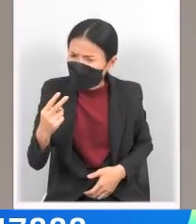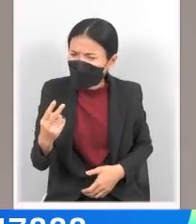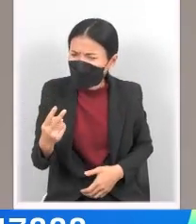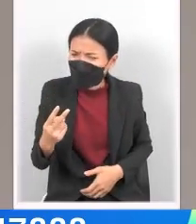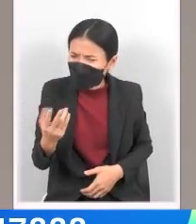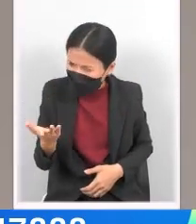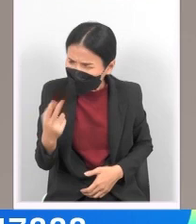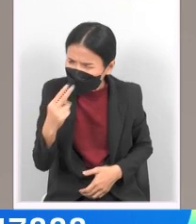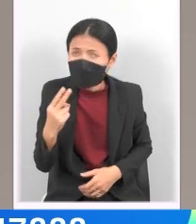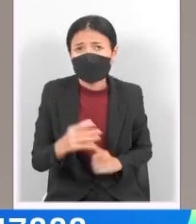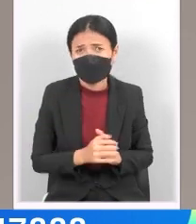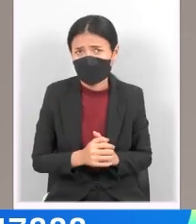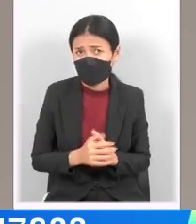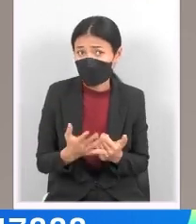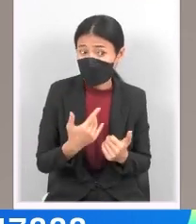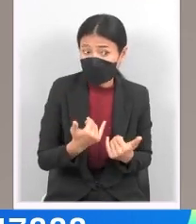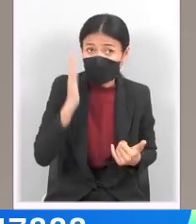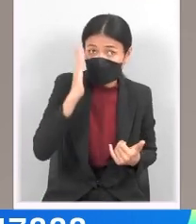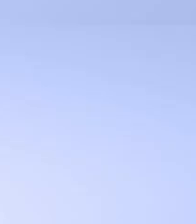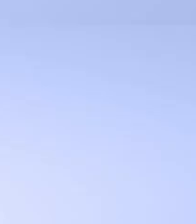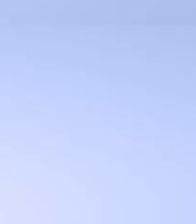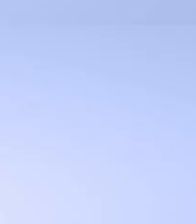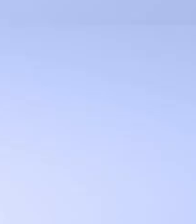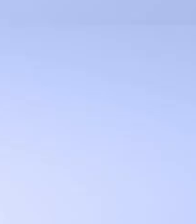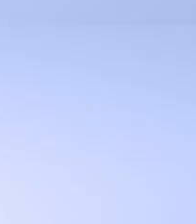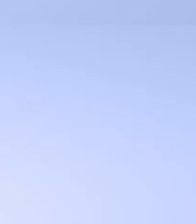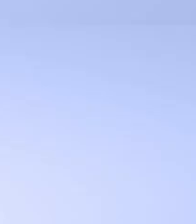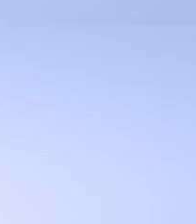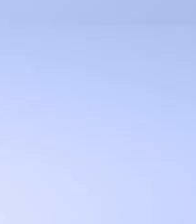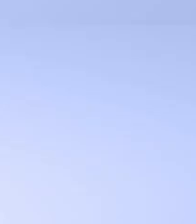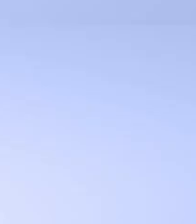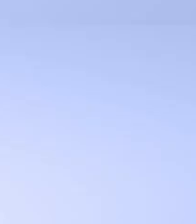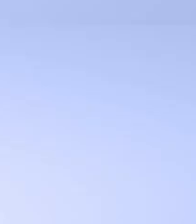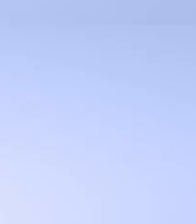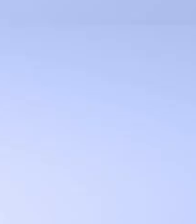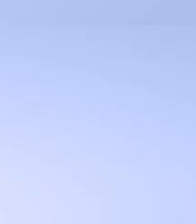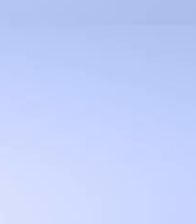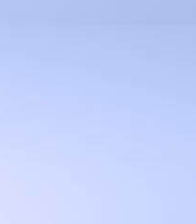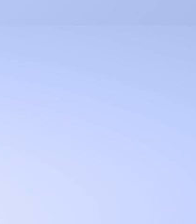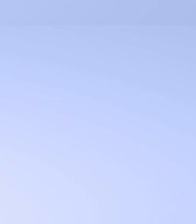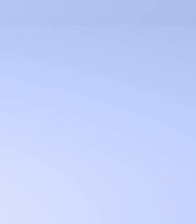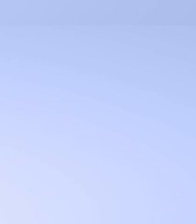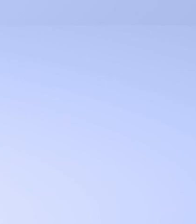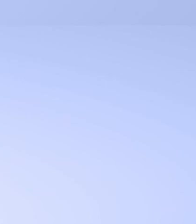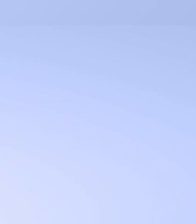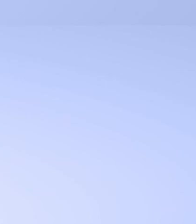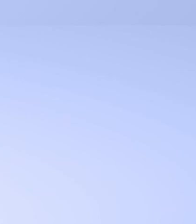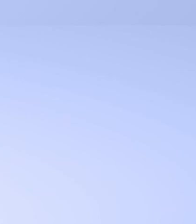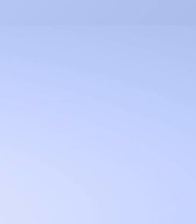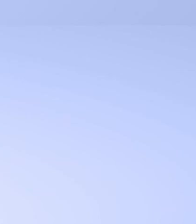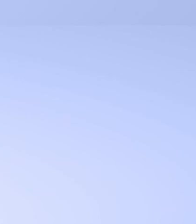มครับว่าตกลงแล้วเหตุการณ์มันเป็นอย่างไรกันแน่นะครับ ข่าวช่อง8ครบเครื่องเคียงข้างครอบคลุม